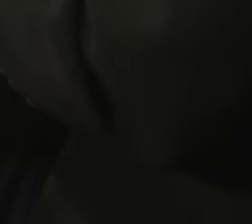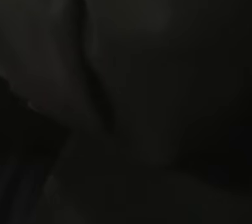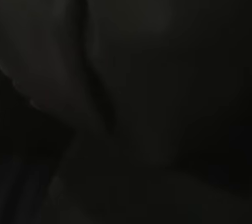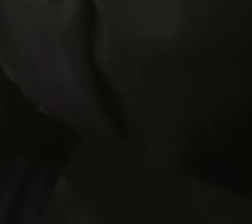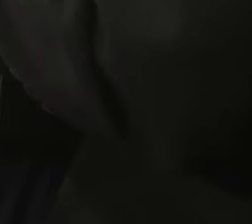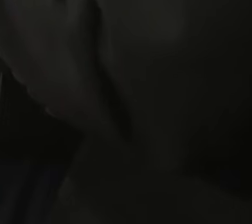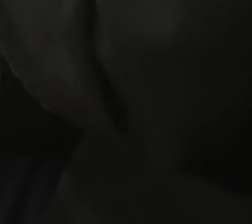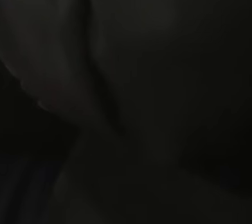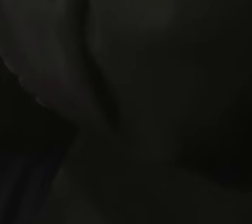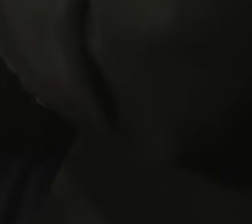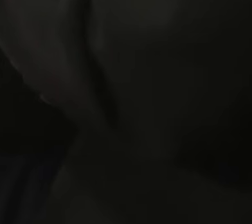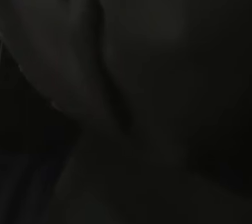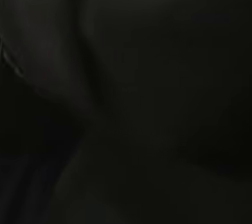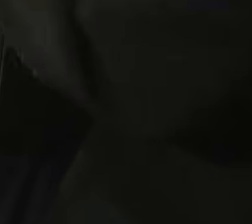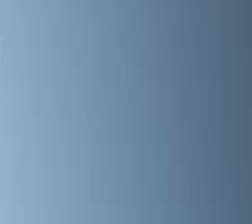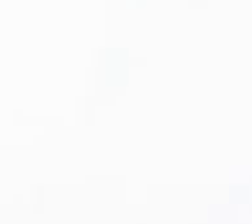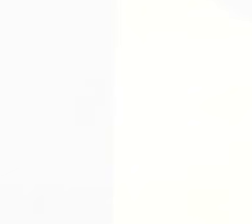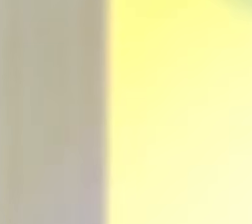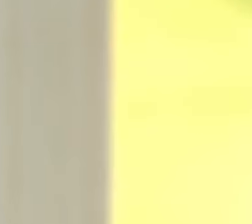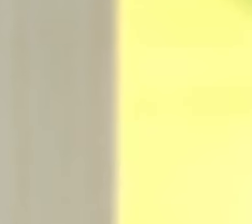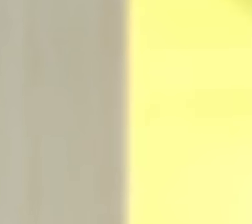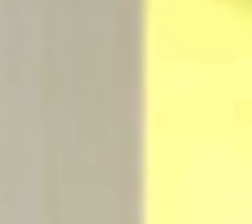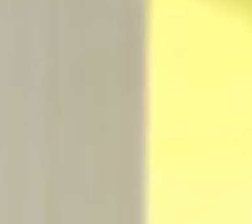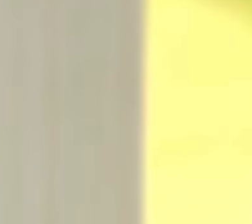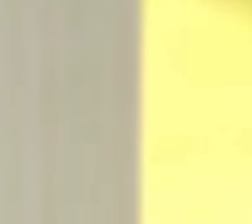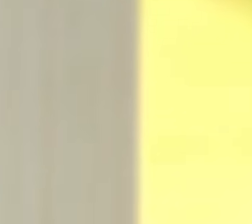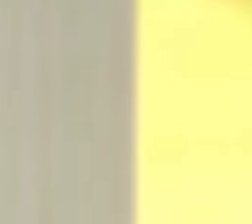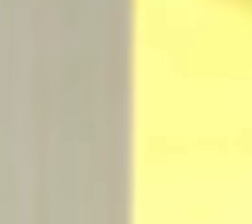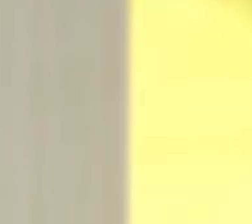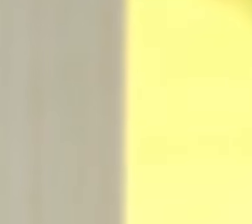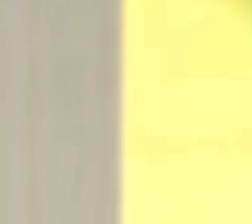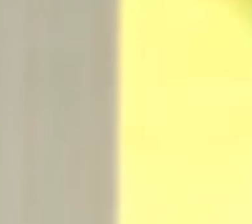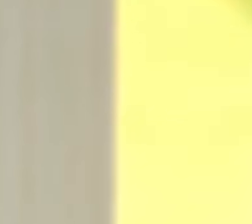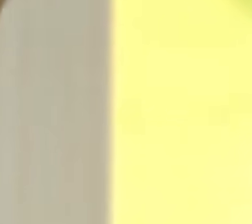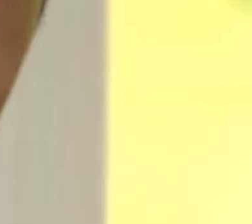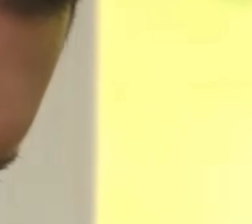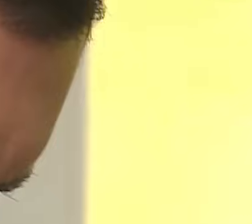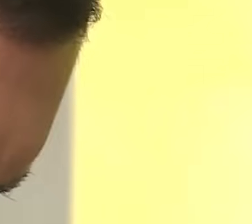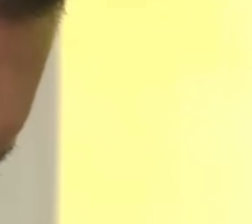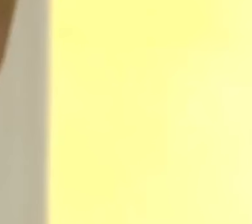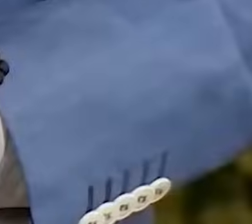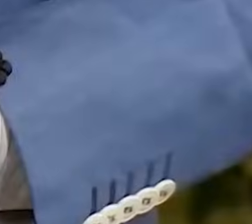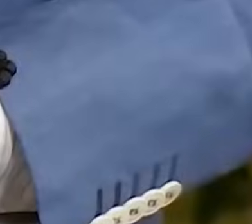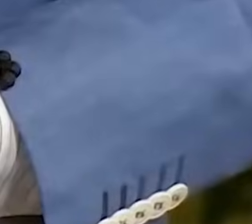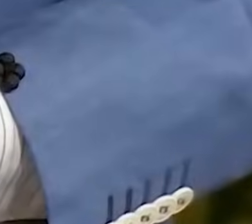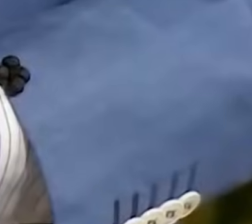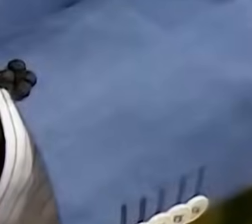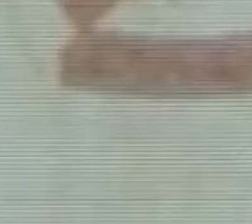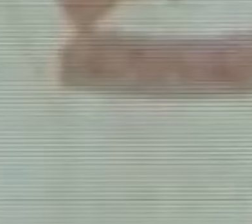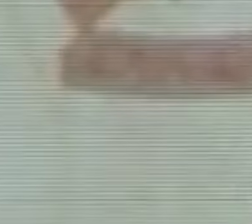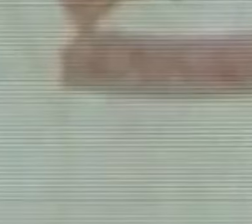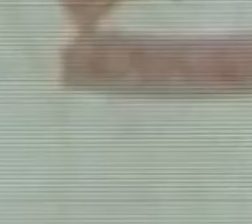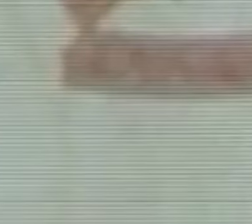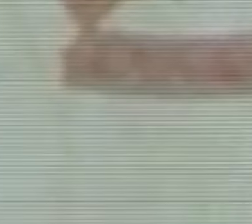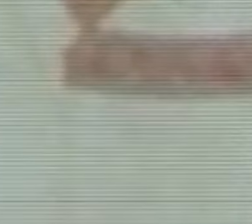самый сюжет, который я видел во сне. Мамин крестик, медный крестик. Почему